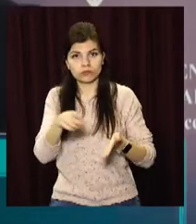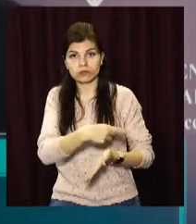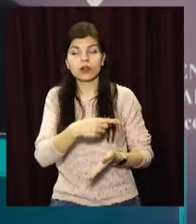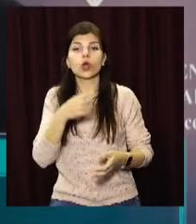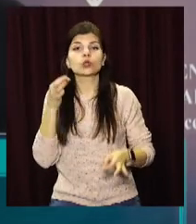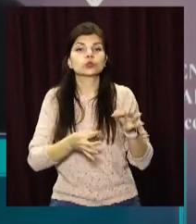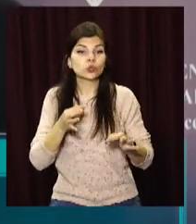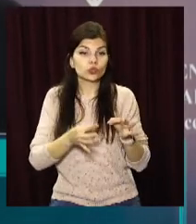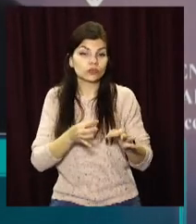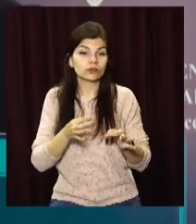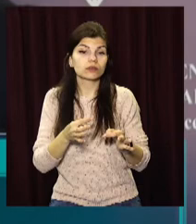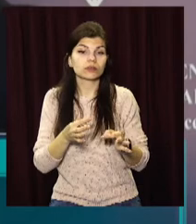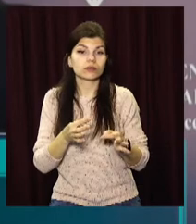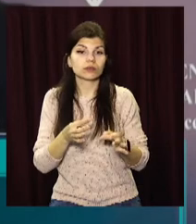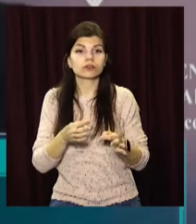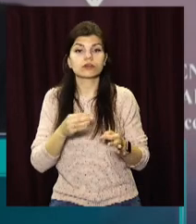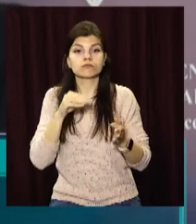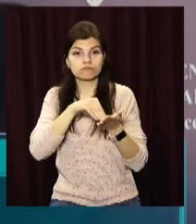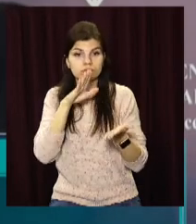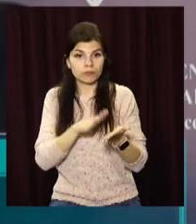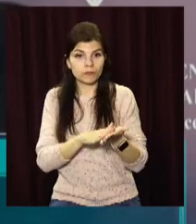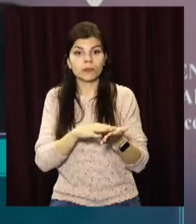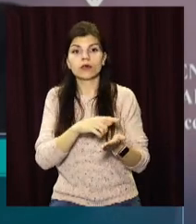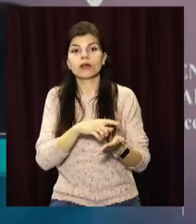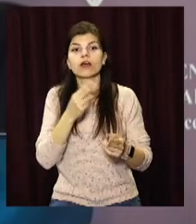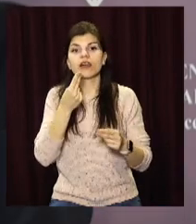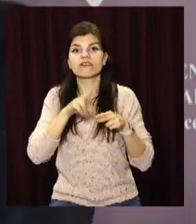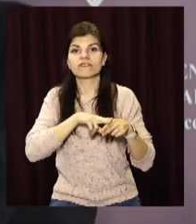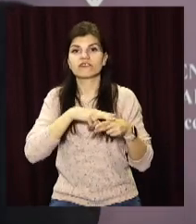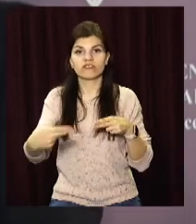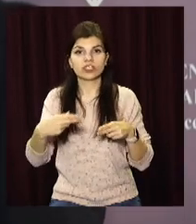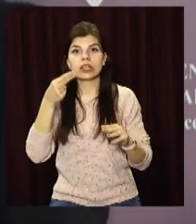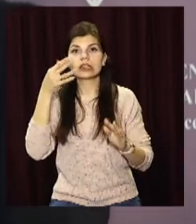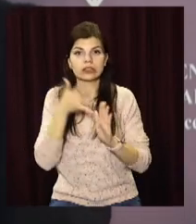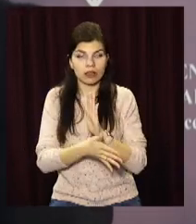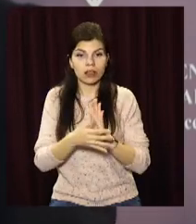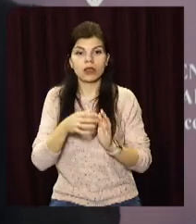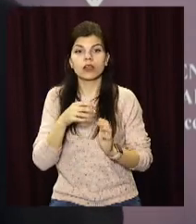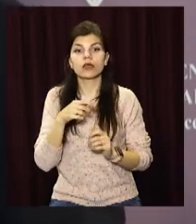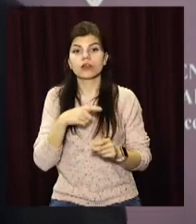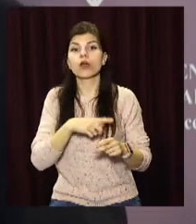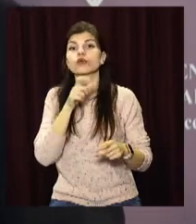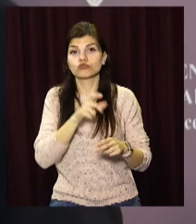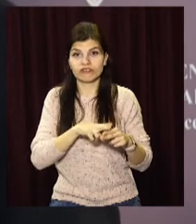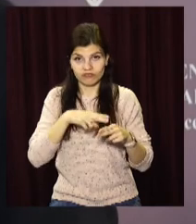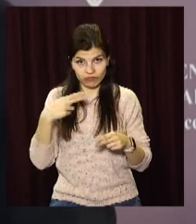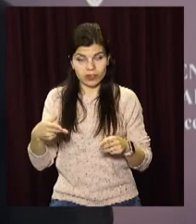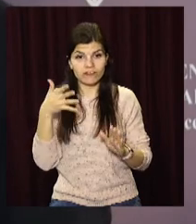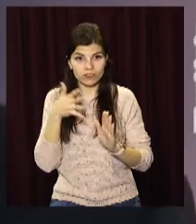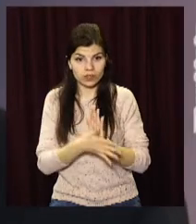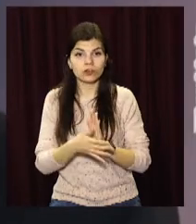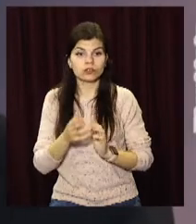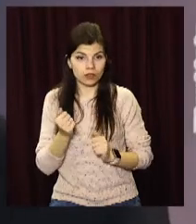Суд вироки зазначає компенсувати дані витрати. Злочинець компенсує дані витрати